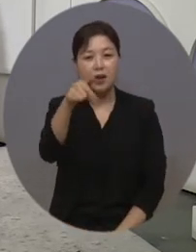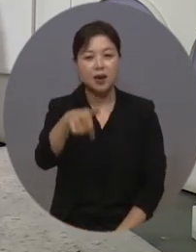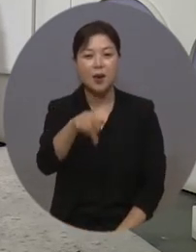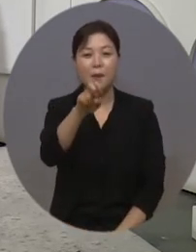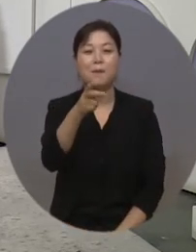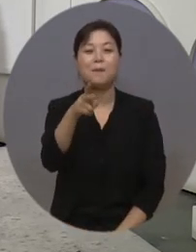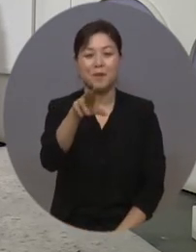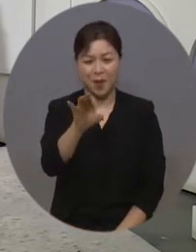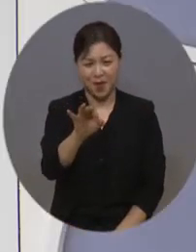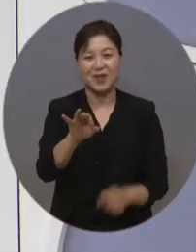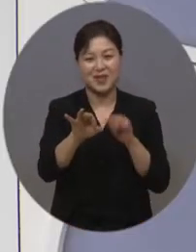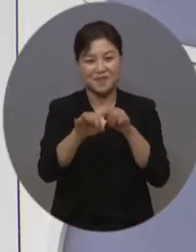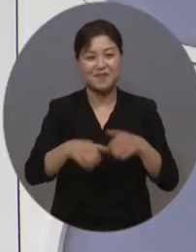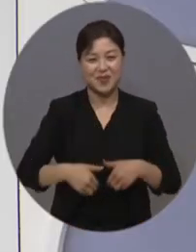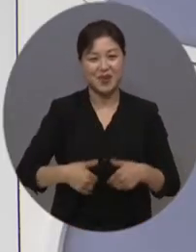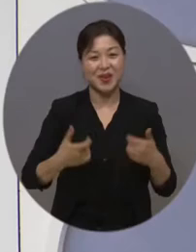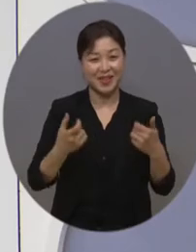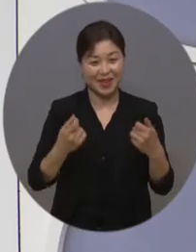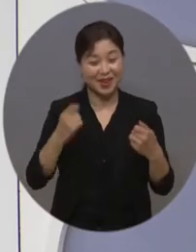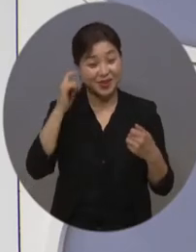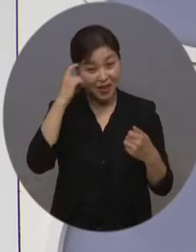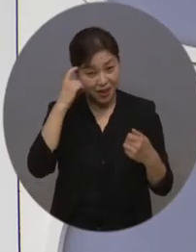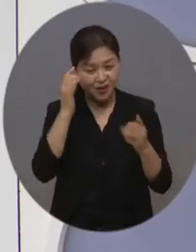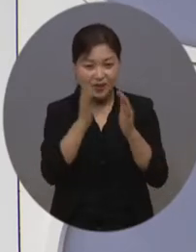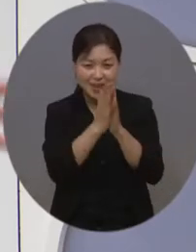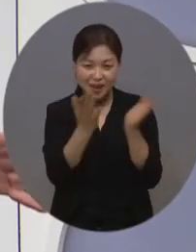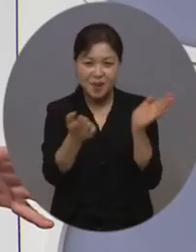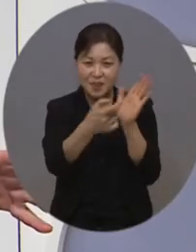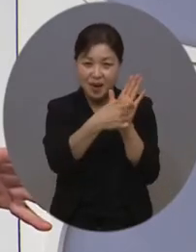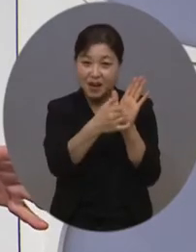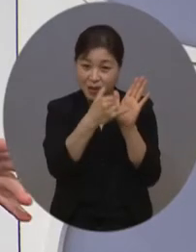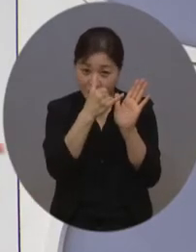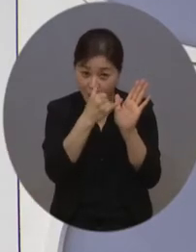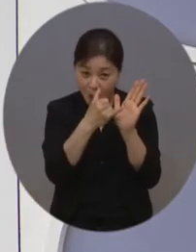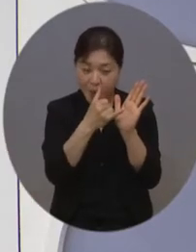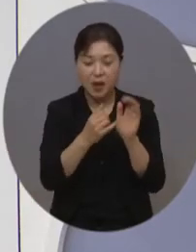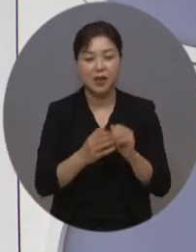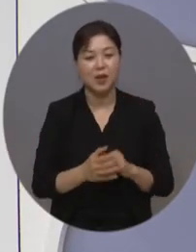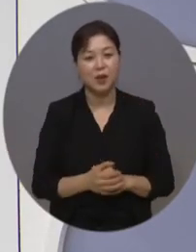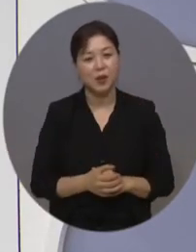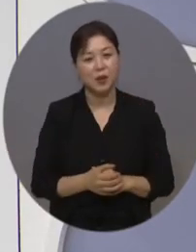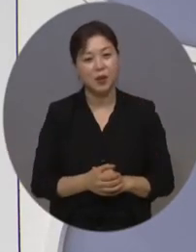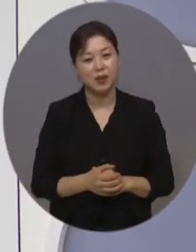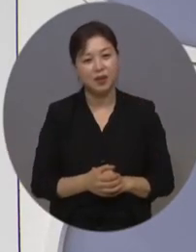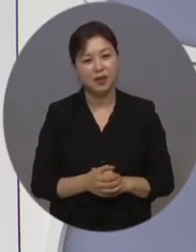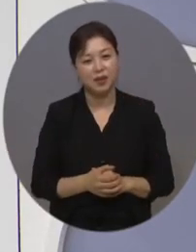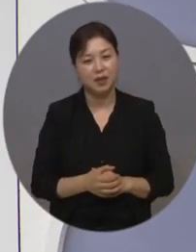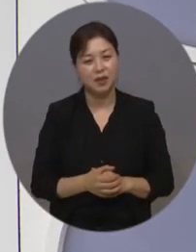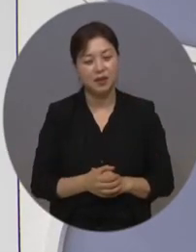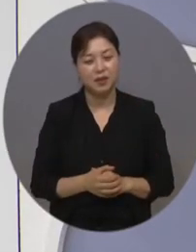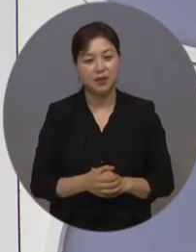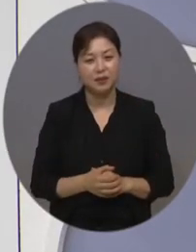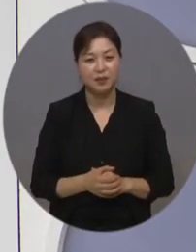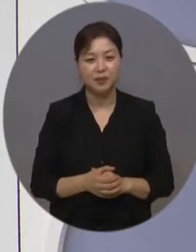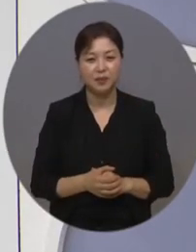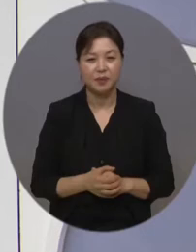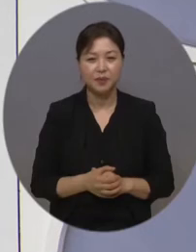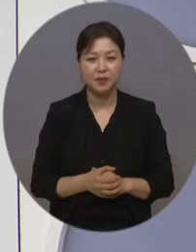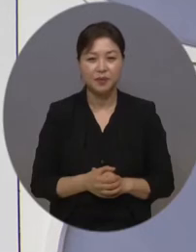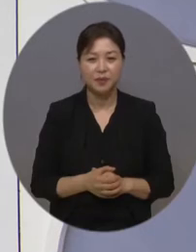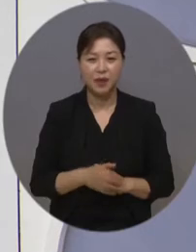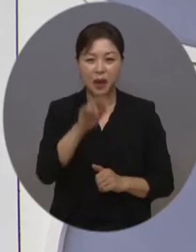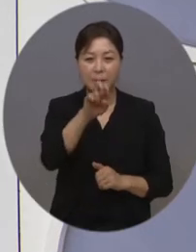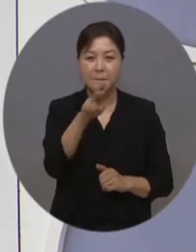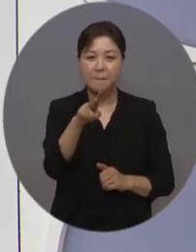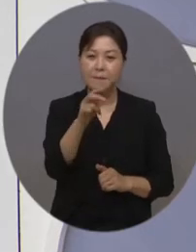그렇게 썼고요. 또 그것만 가지고 부족해서 제가 그 다음에 또 다시 쓴 것은 이게 이제